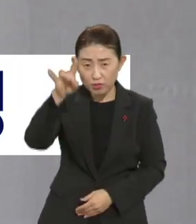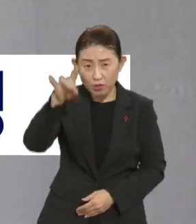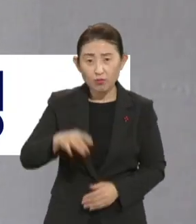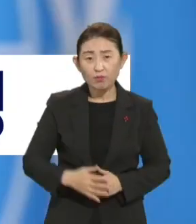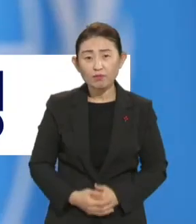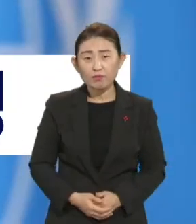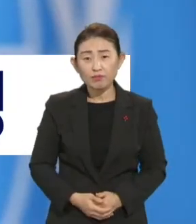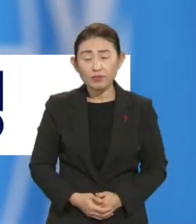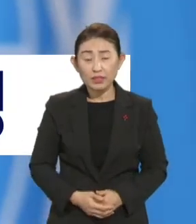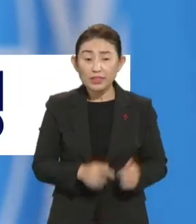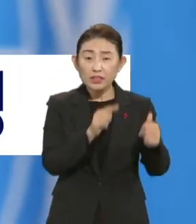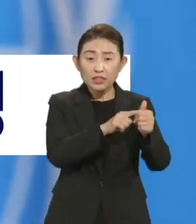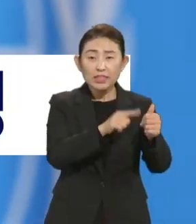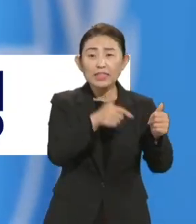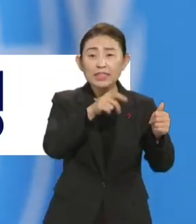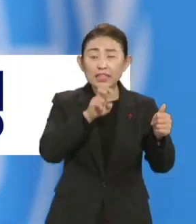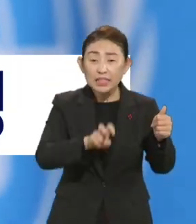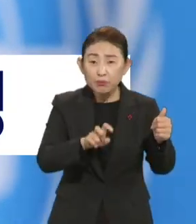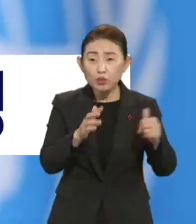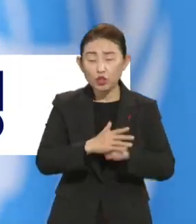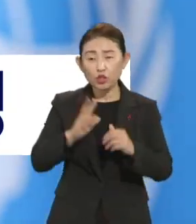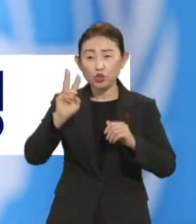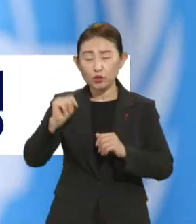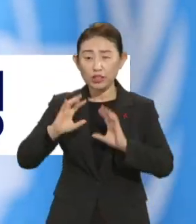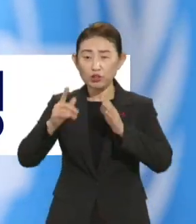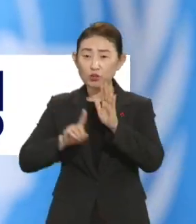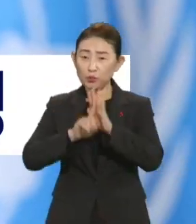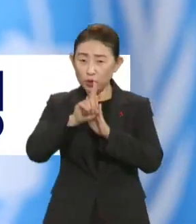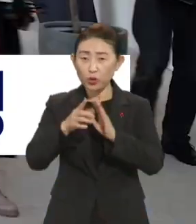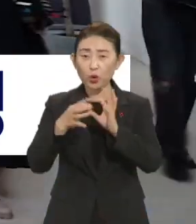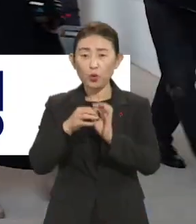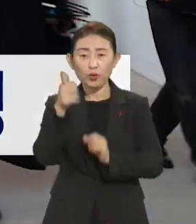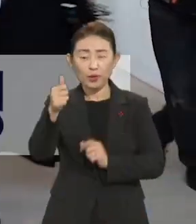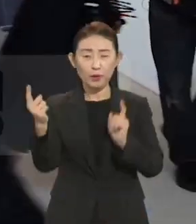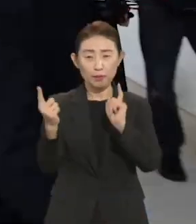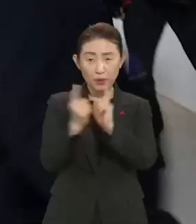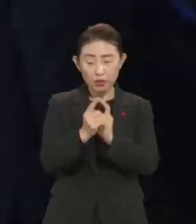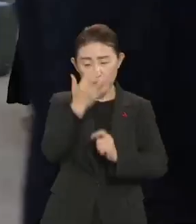처음이며 김 지사는 마이크 블룸버그 유엔 기후변화 특사와도 만나